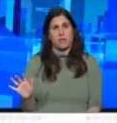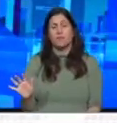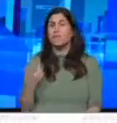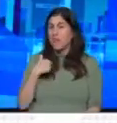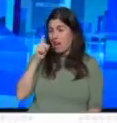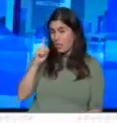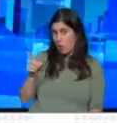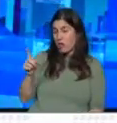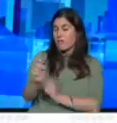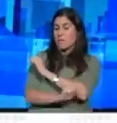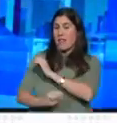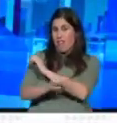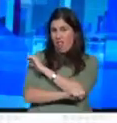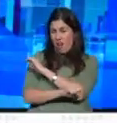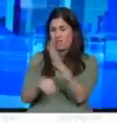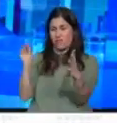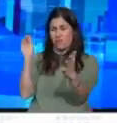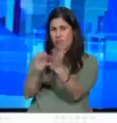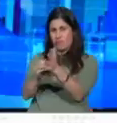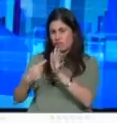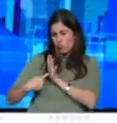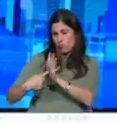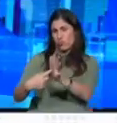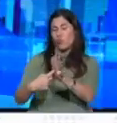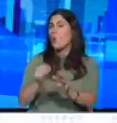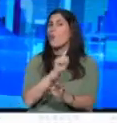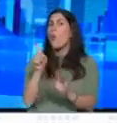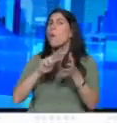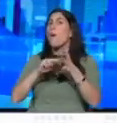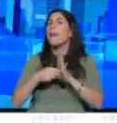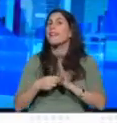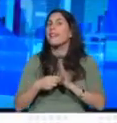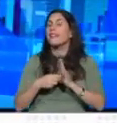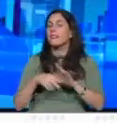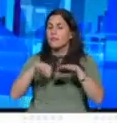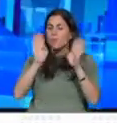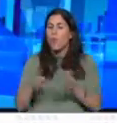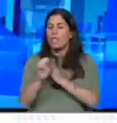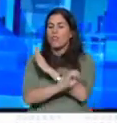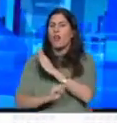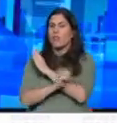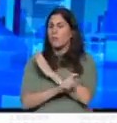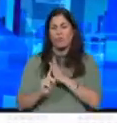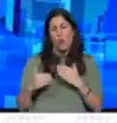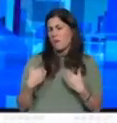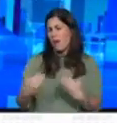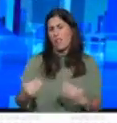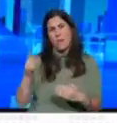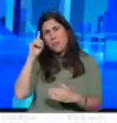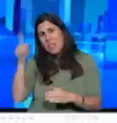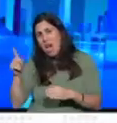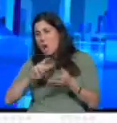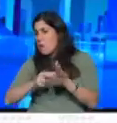אני חושב שמכללה שחרתה על דגלה בעצם להיות א-פוליטית, כמוסד אקדמי שהוא לא מקדם שום אג'נדה פוליטית, הוא